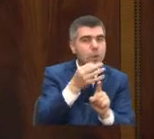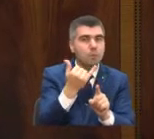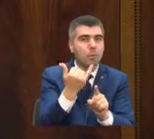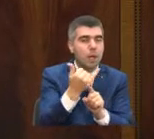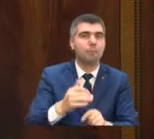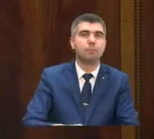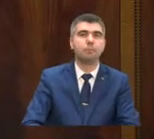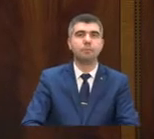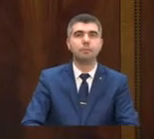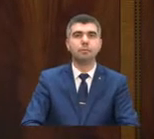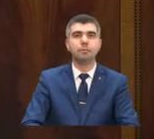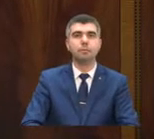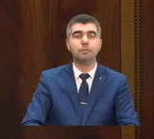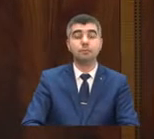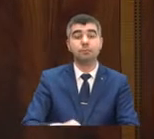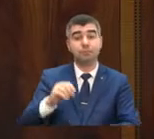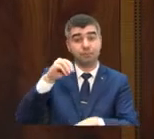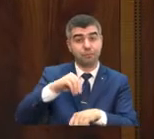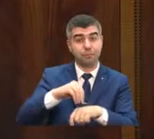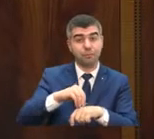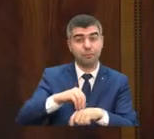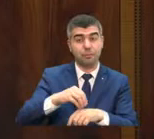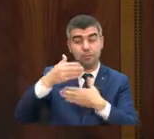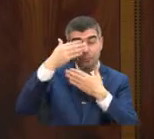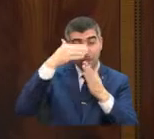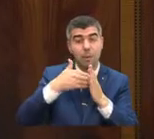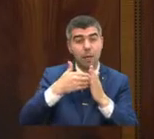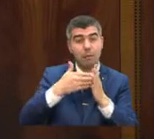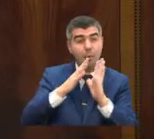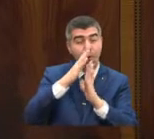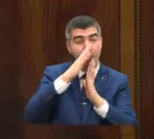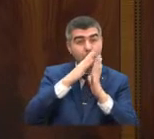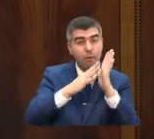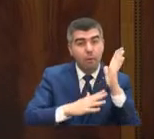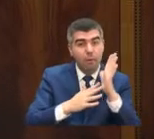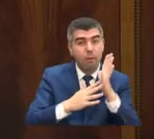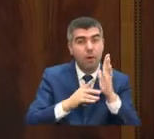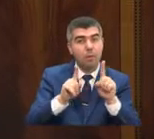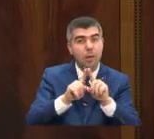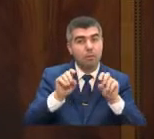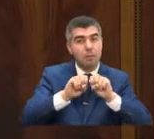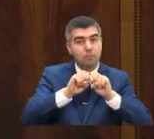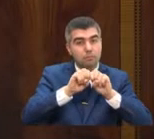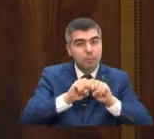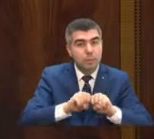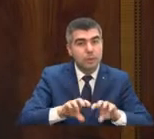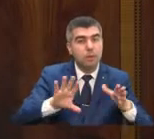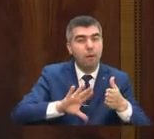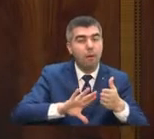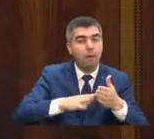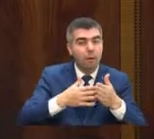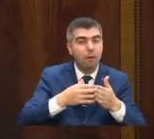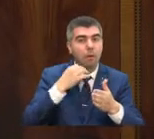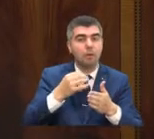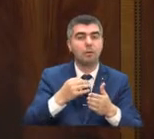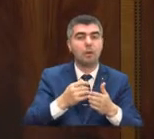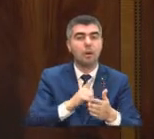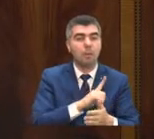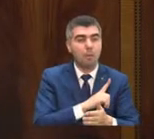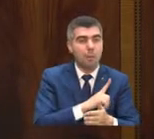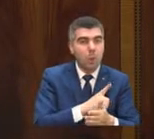مع ذلك تبنت المملكة استراتيجية أمنية متكاملة وشمولية تنصهر في إطارها بشكل